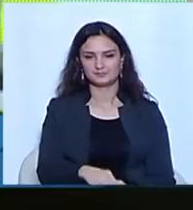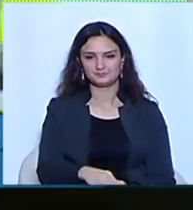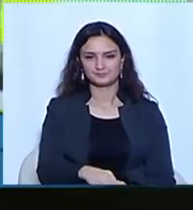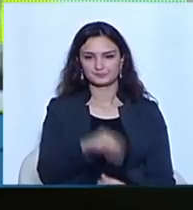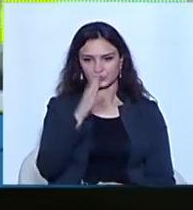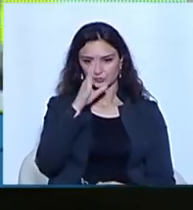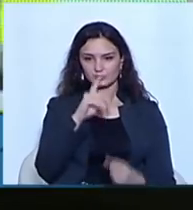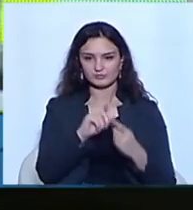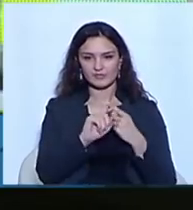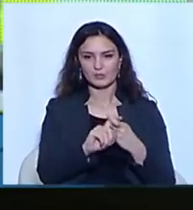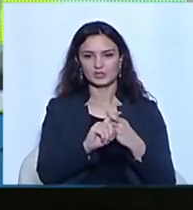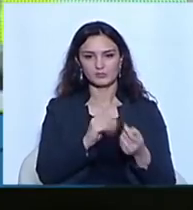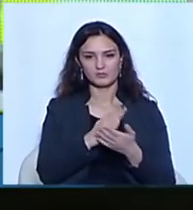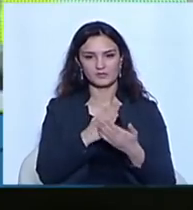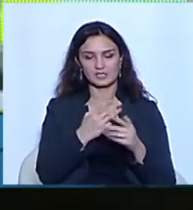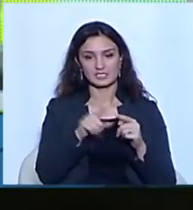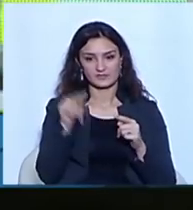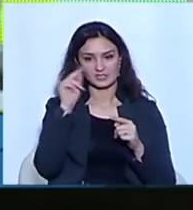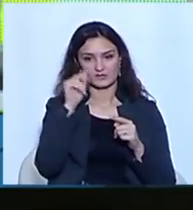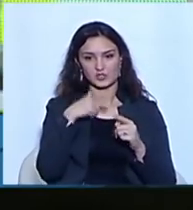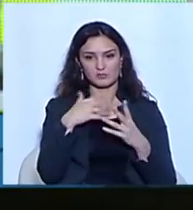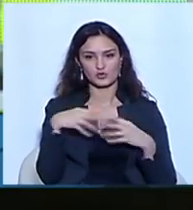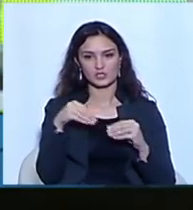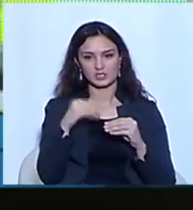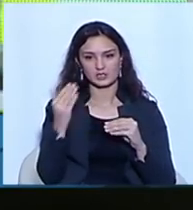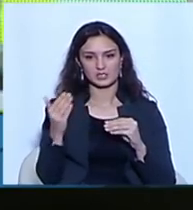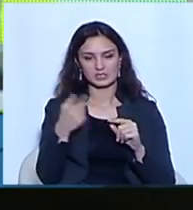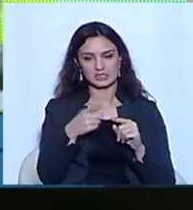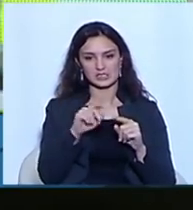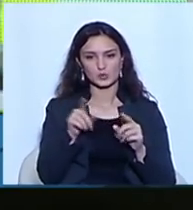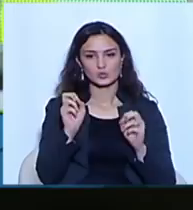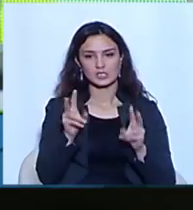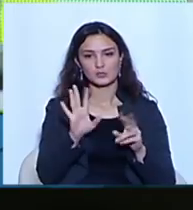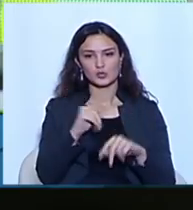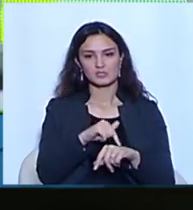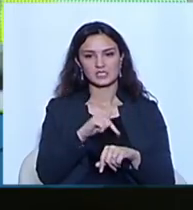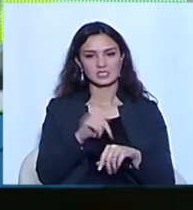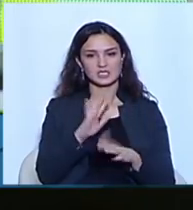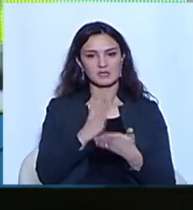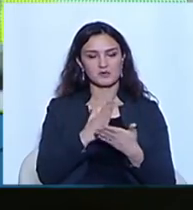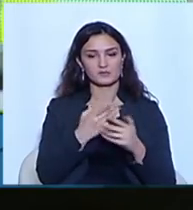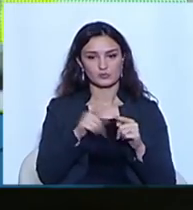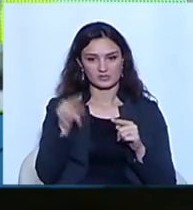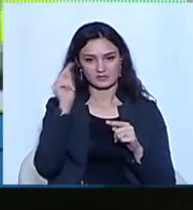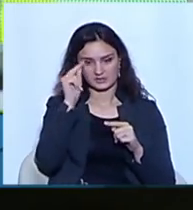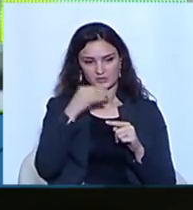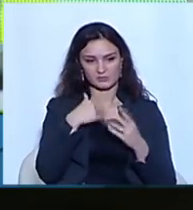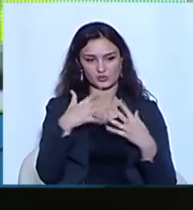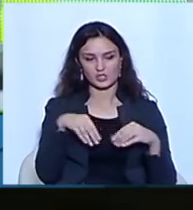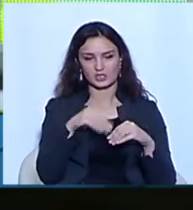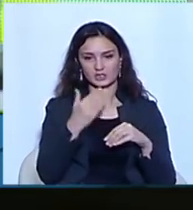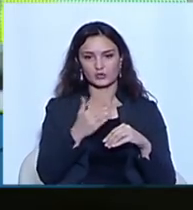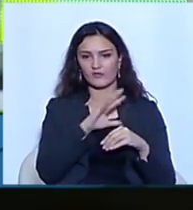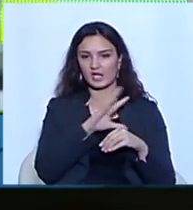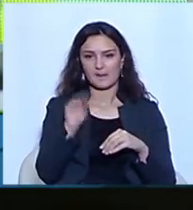ტრული დამოკიდებულება გვაქვს, იმიტომ რომ ეს ვისწავლე ჩემი ოჯახიდან, უსაფრთხოების განცდა არ მაქვს, იმიტომ რომ ეს ვისწავლე ჩემი ოჯახიდან,